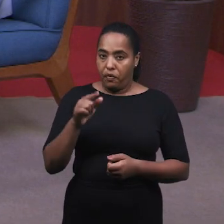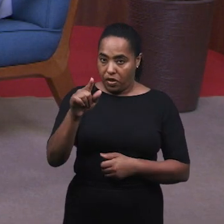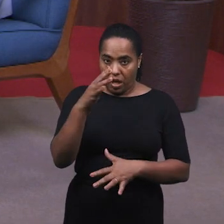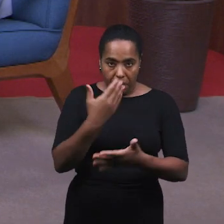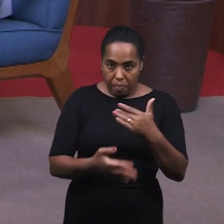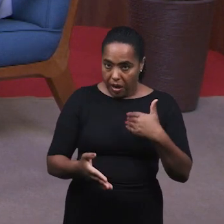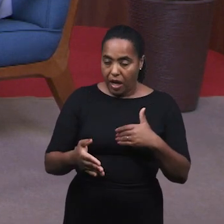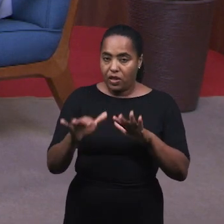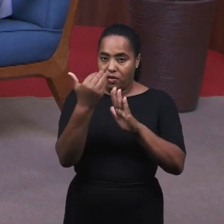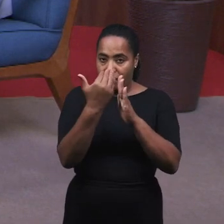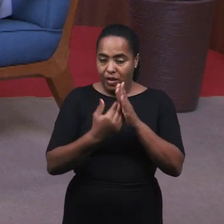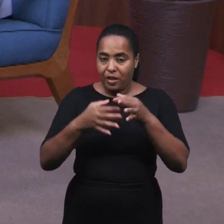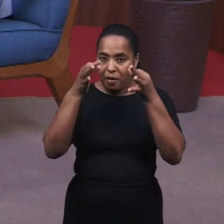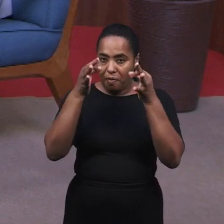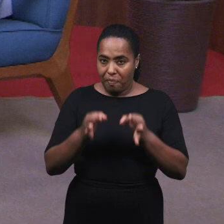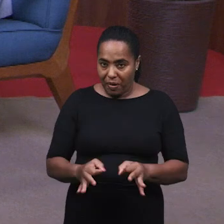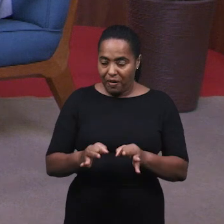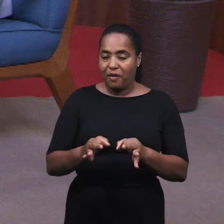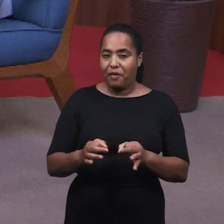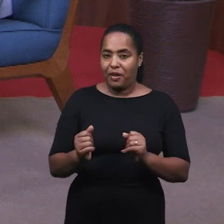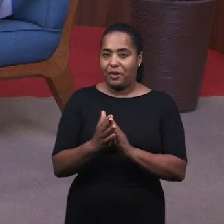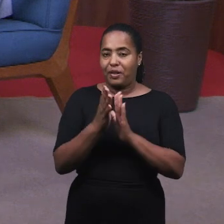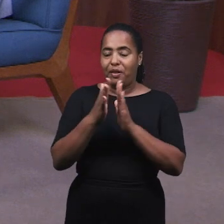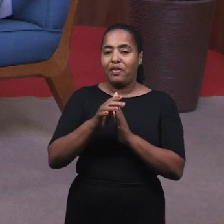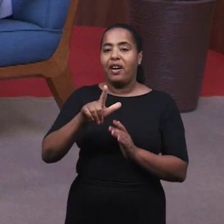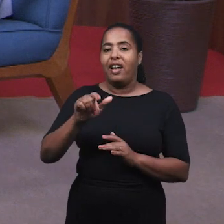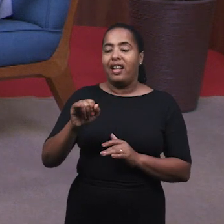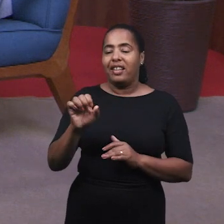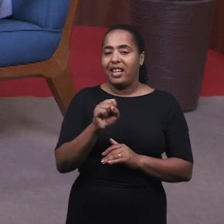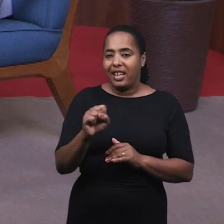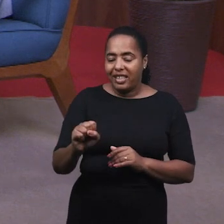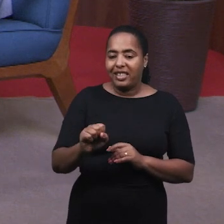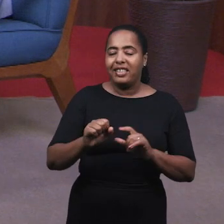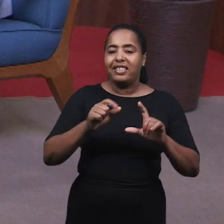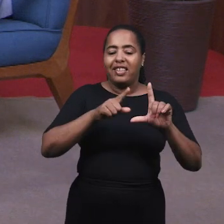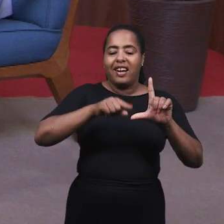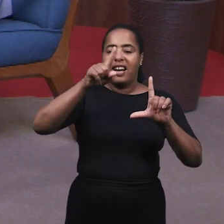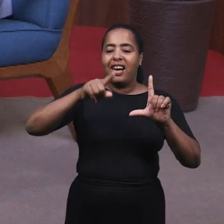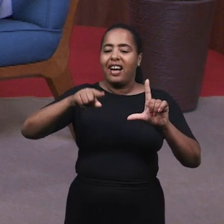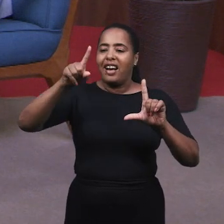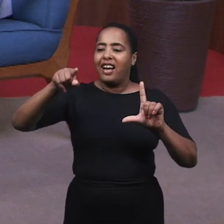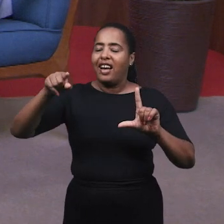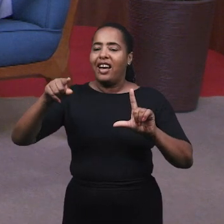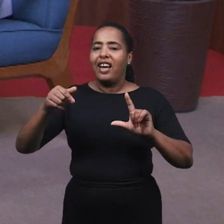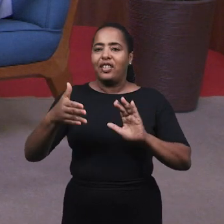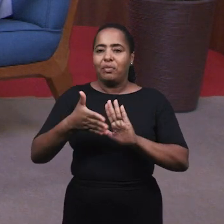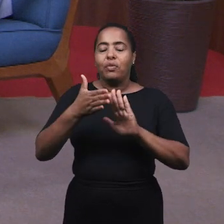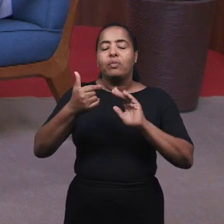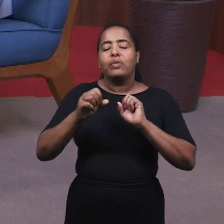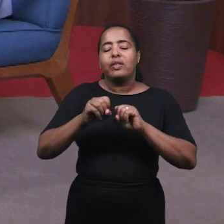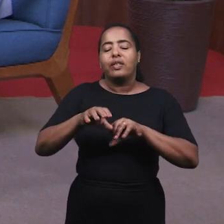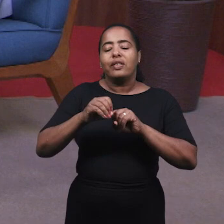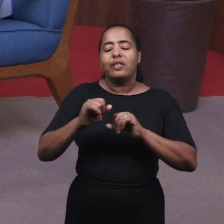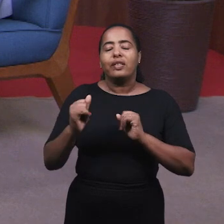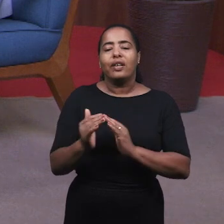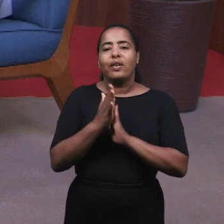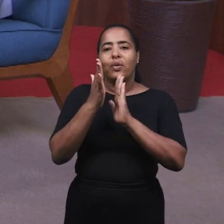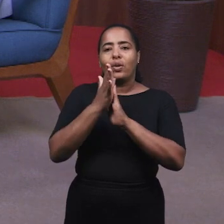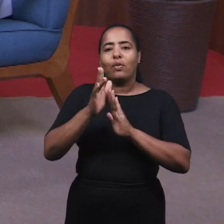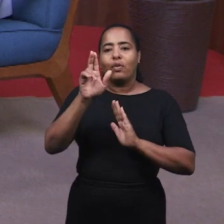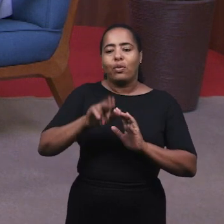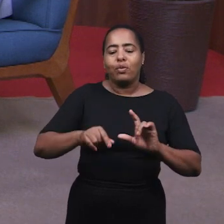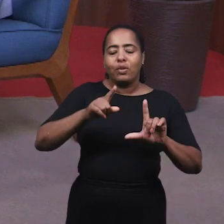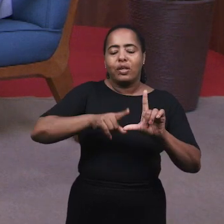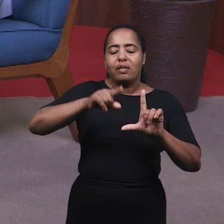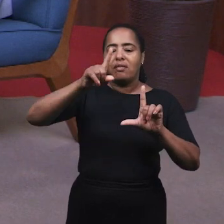Vous qui ne ratez pas le volet Parfaite Louange, vous avez vu que la sœur Laïs enseigne les gammes, après enseigne à jouer